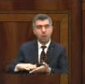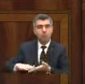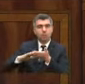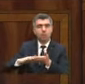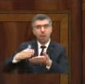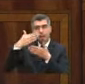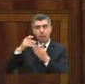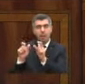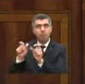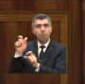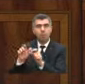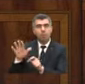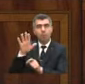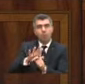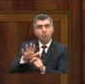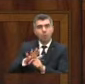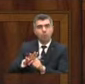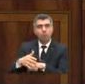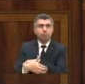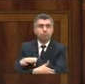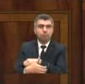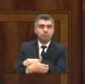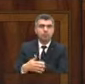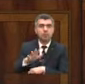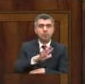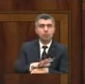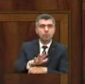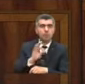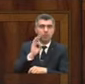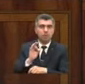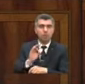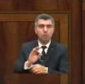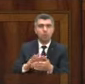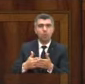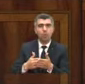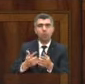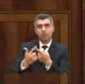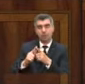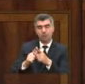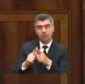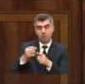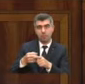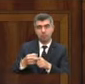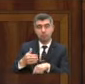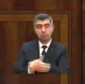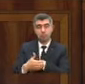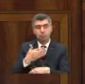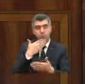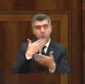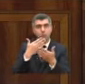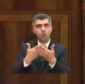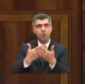الشعب المغربي والفئات العريضة التي تعاني الهشاشة والفقر. وشكرا لكم